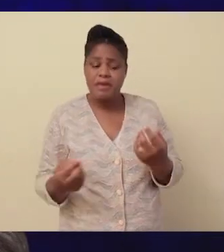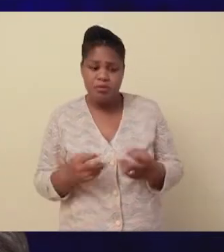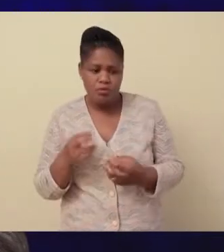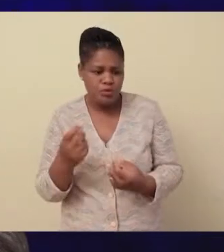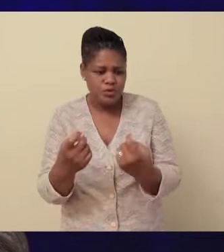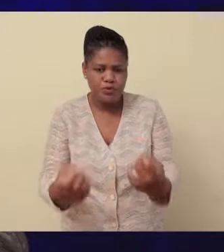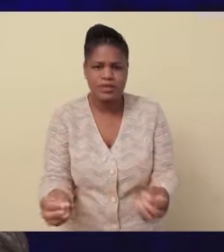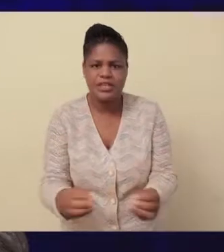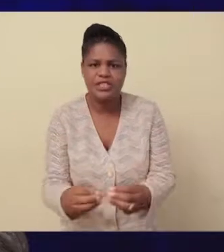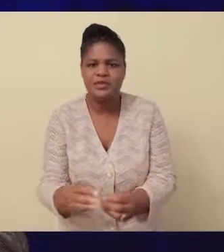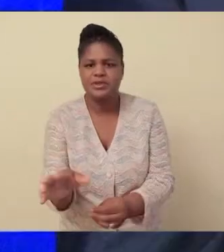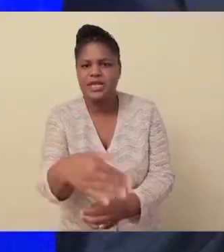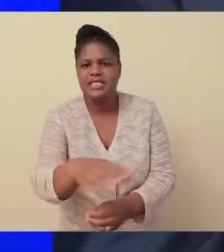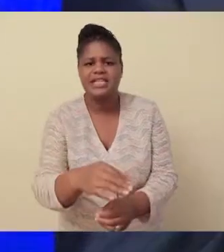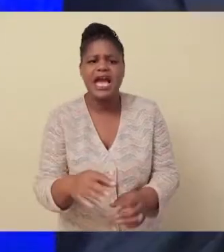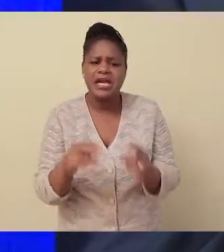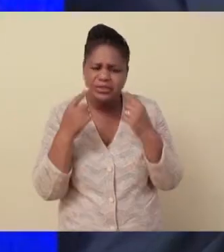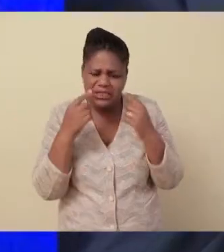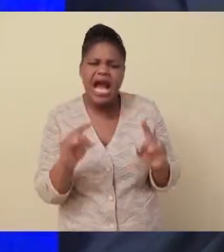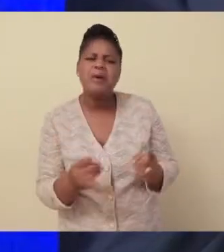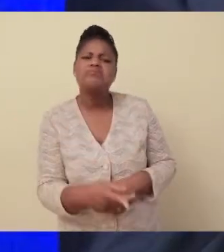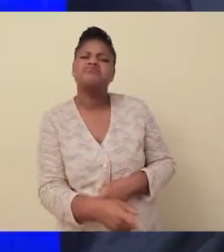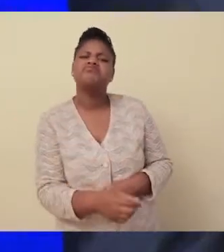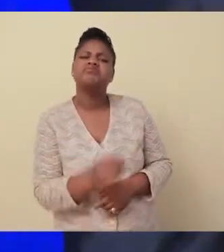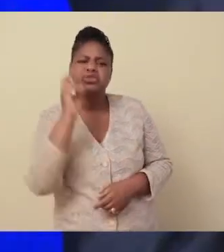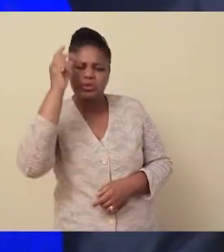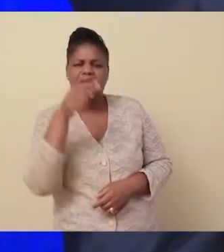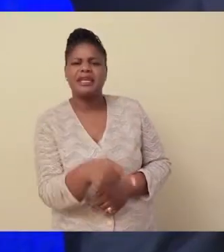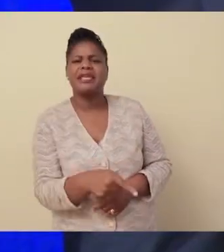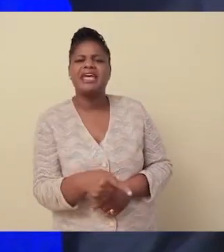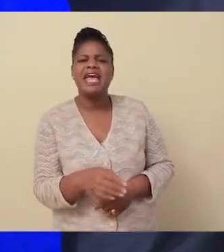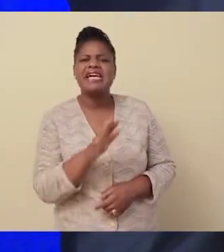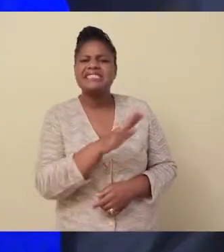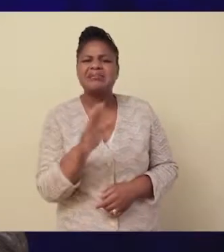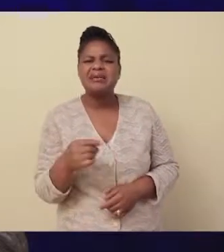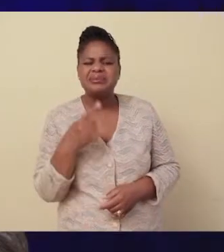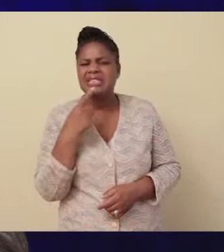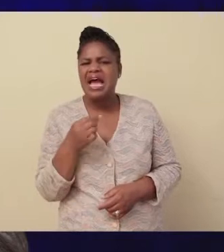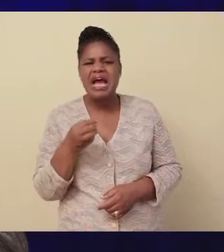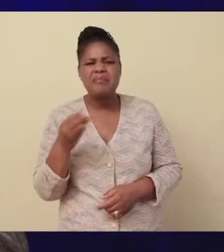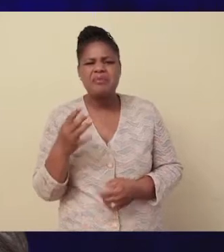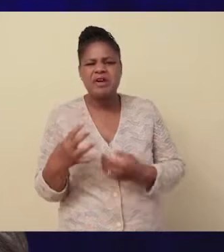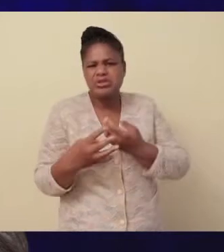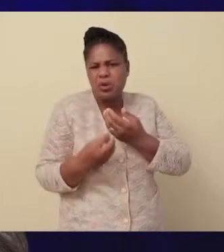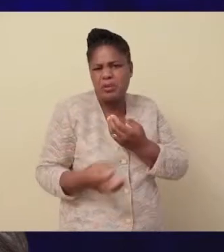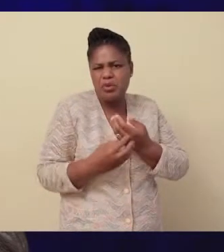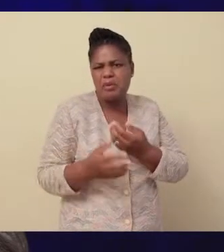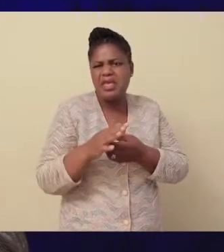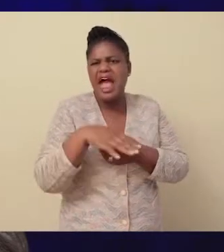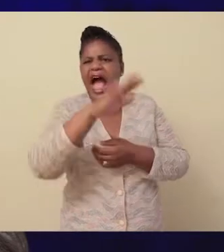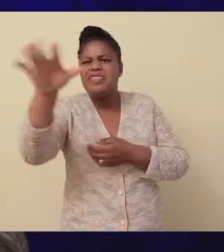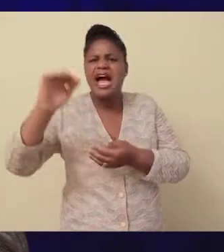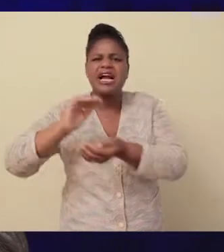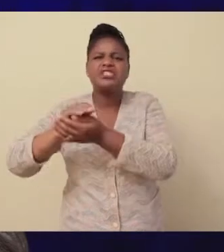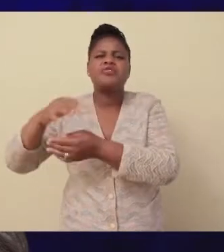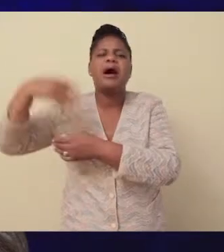nyaya. Nyaya iyi yaunzwa pamusoro pekuti tiri kunyanyotora zvinhu zvisiri mutsika dzedu. Saka tati ngatiunganei tikombe